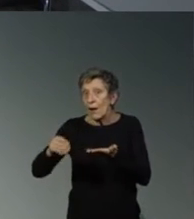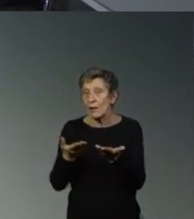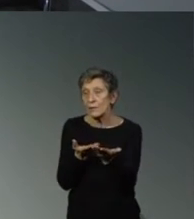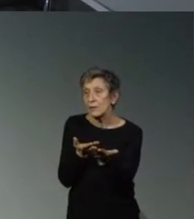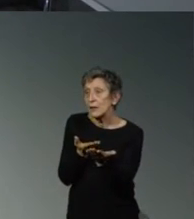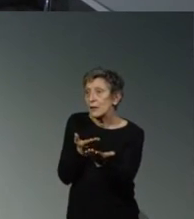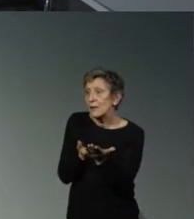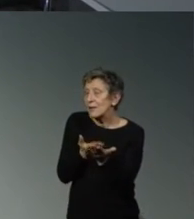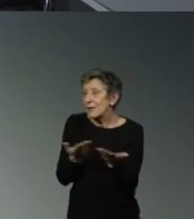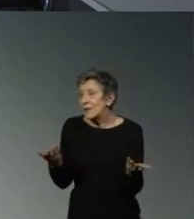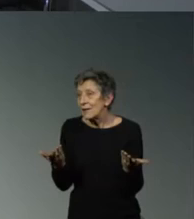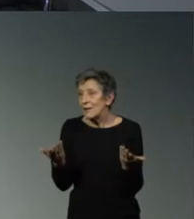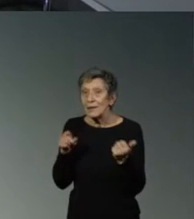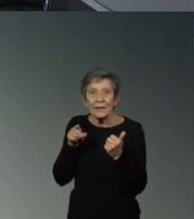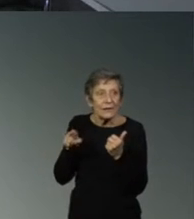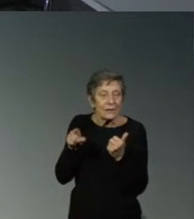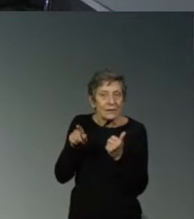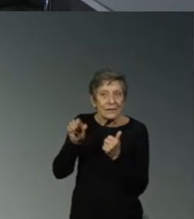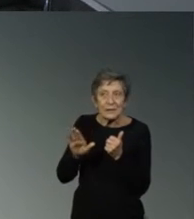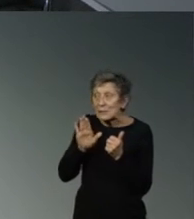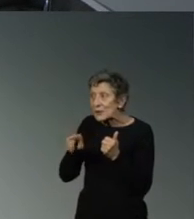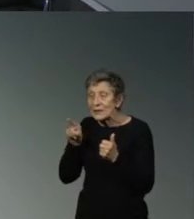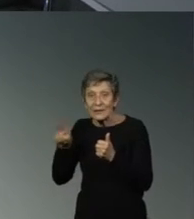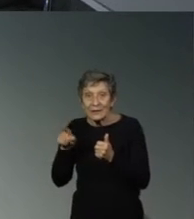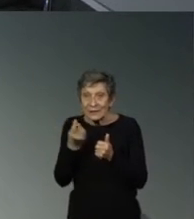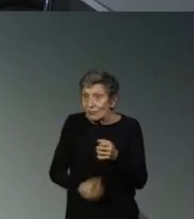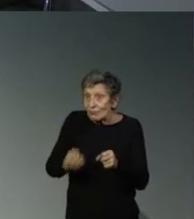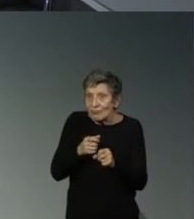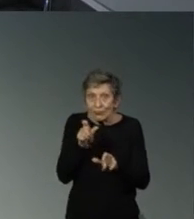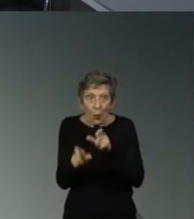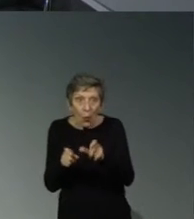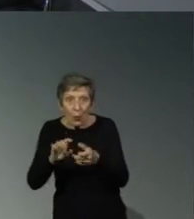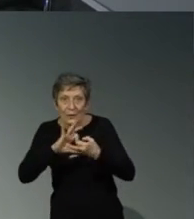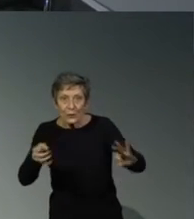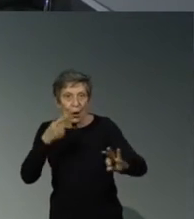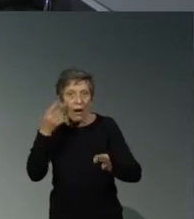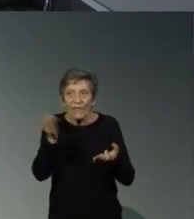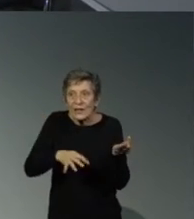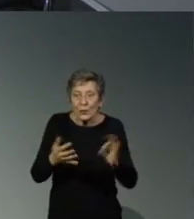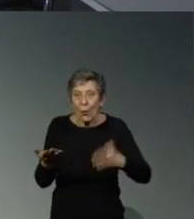mots, de fiction, pour ce qui vous concerne, et de mots, qu'est-ce que ça représente comme